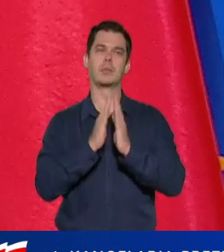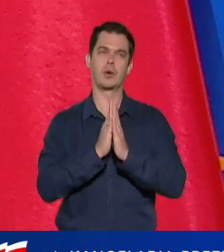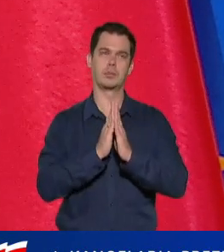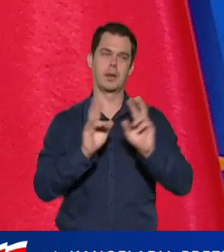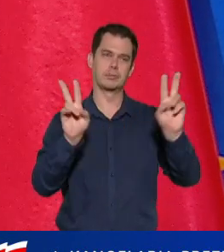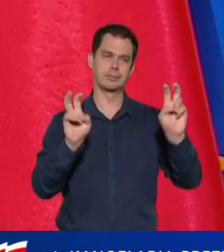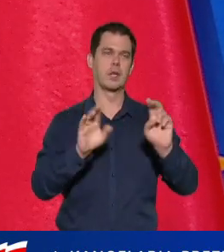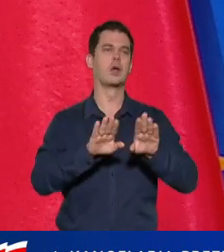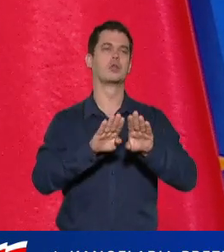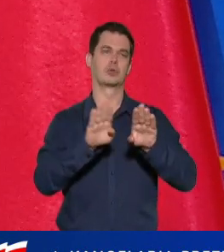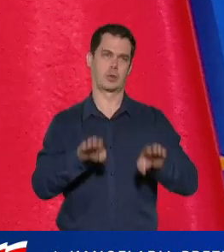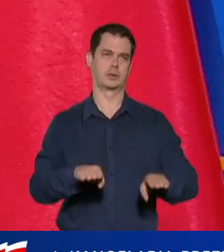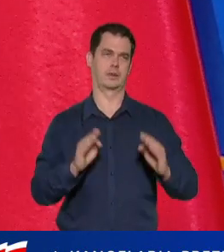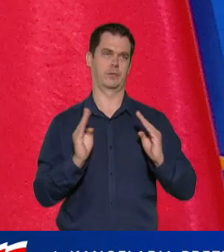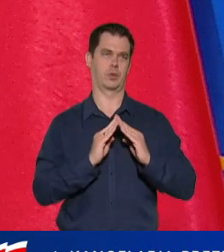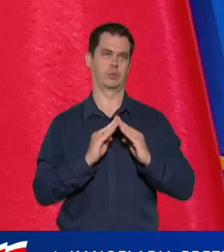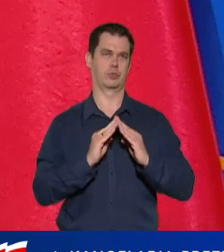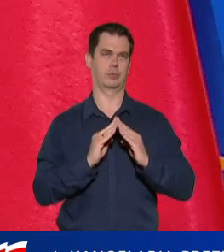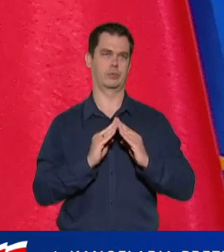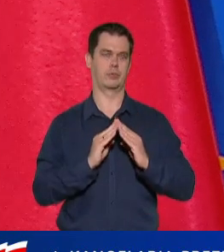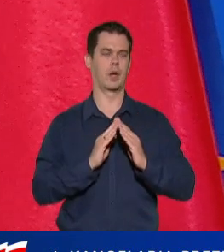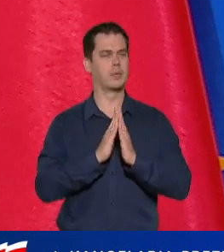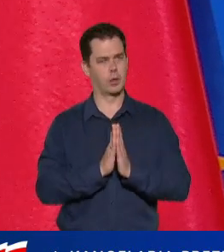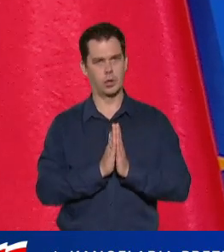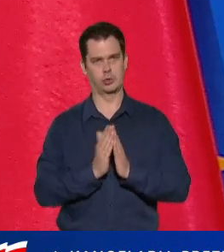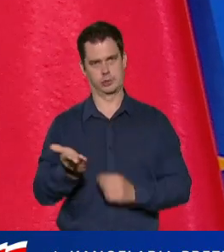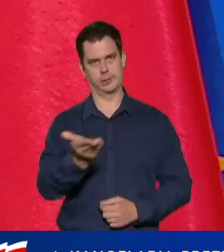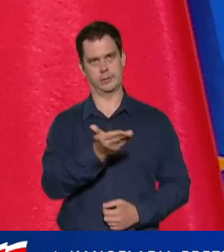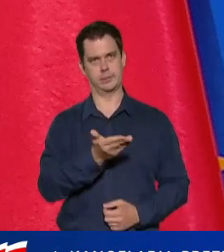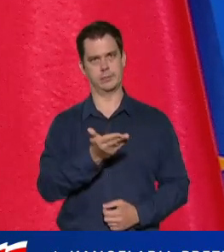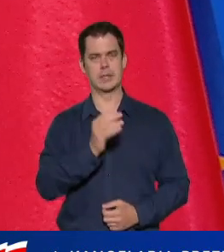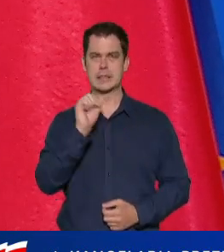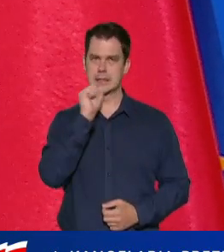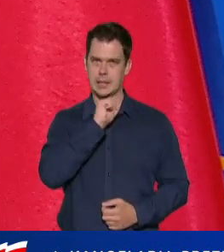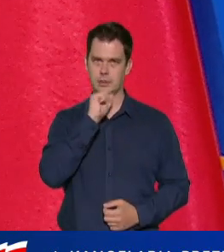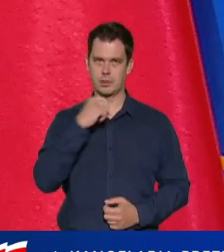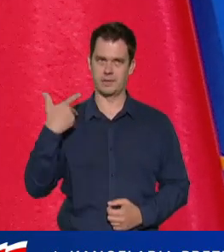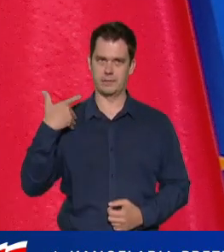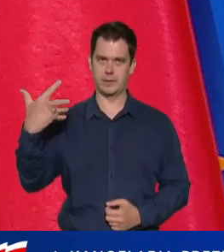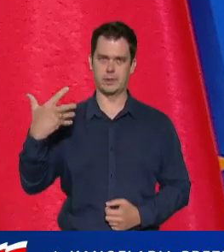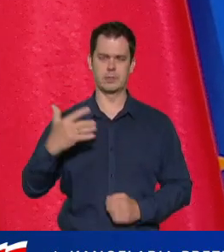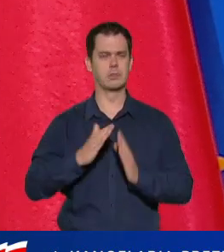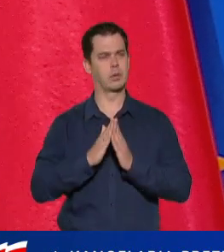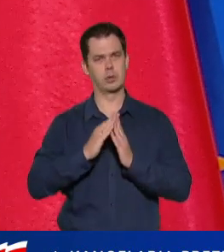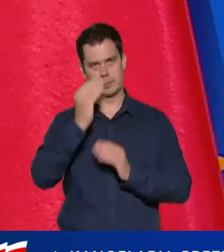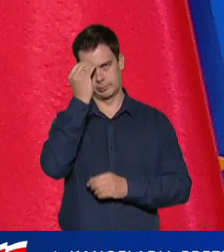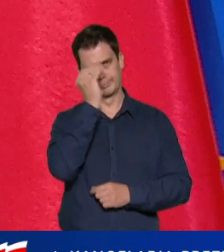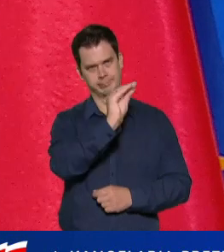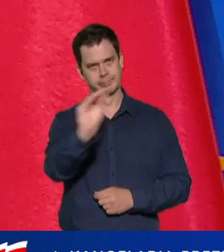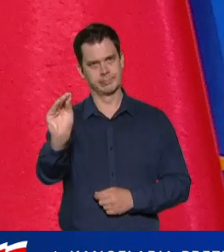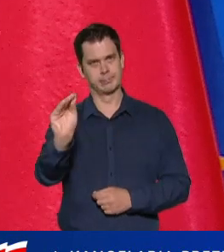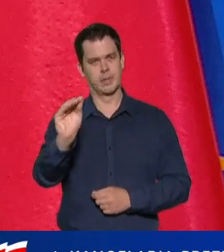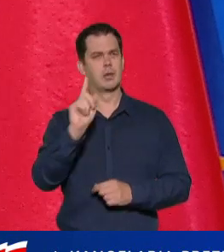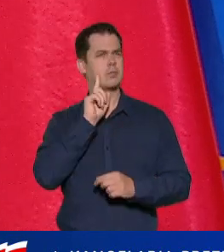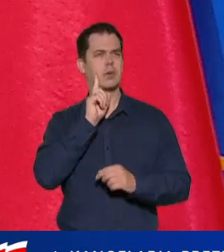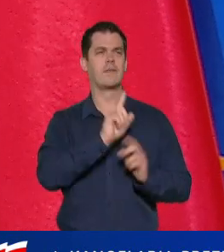miarę możliwości w domu. Zostańcie w domu, szczególnie seniorzy. Apelujemy o to, żeby tak jak